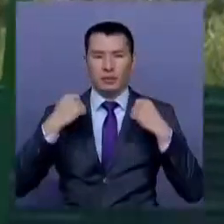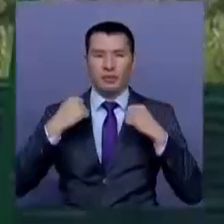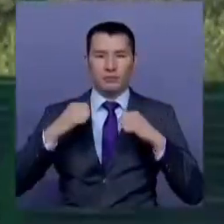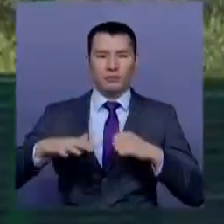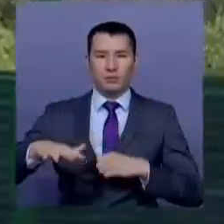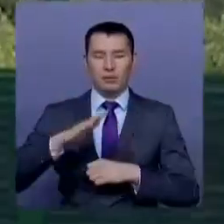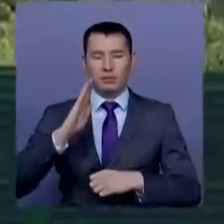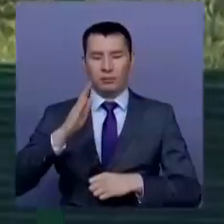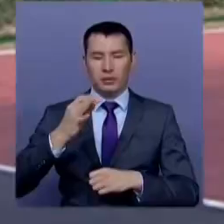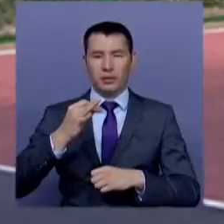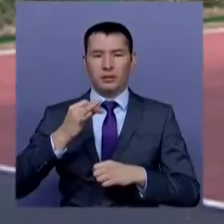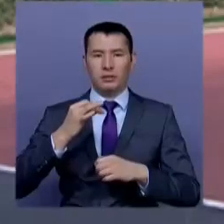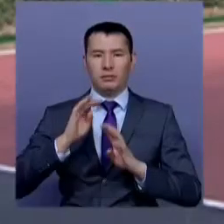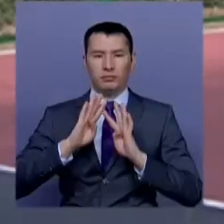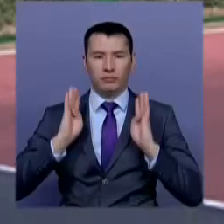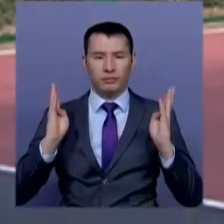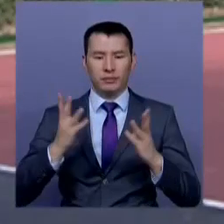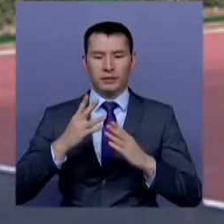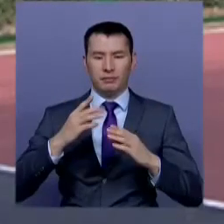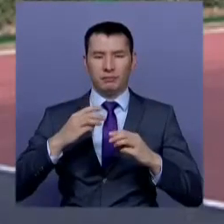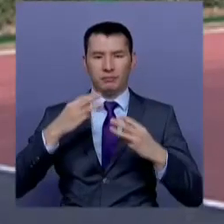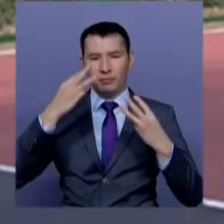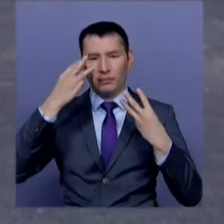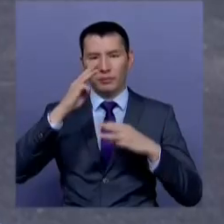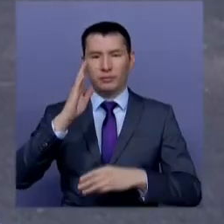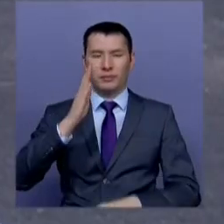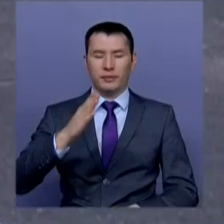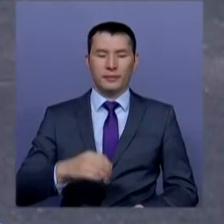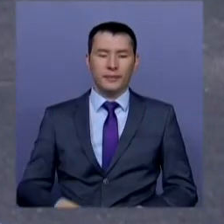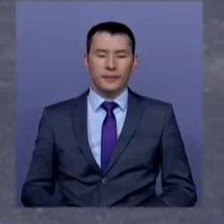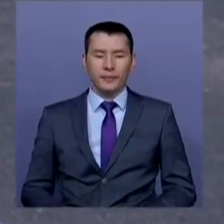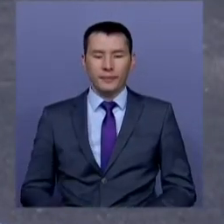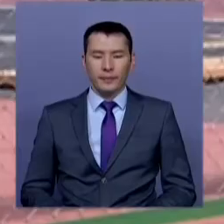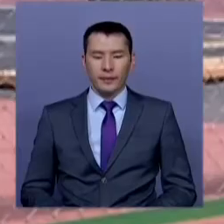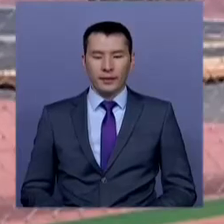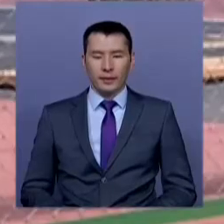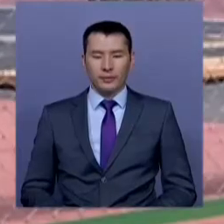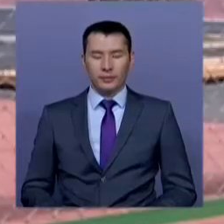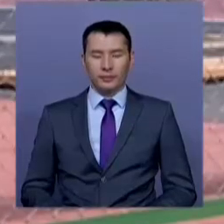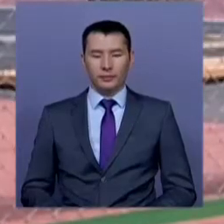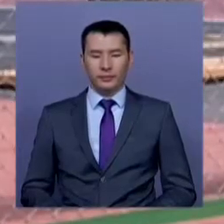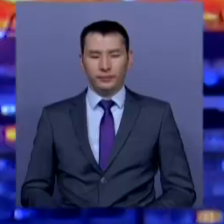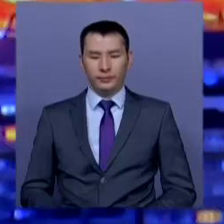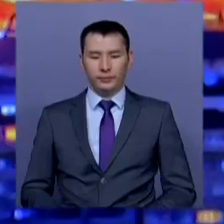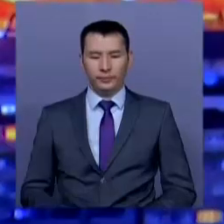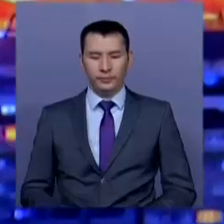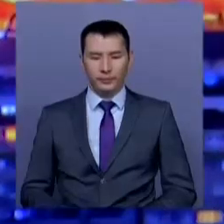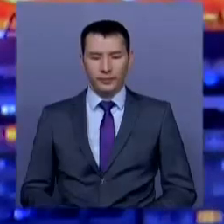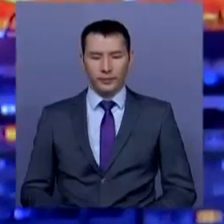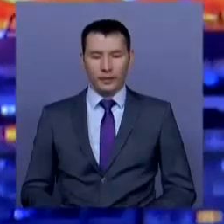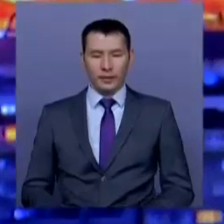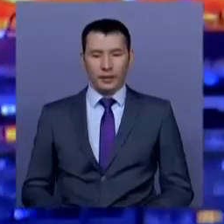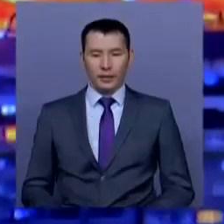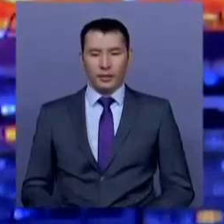будут облагорожены и оснащены современной инфраструктурой. Татьяна Ким, Медет Саматулы, телеканал Алматы.